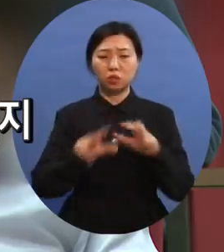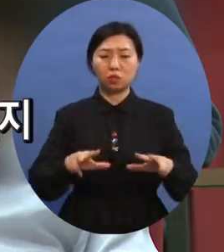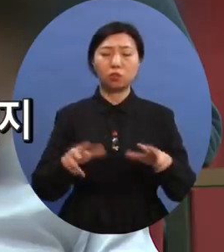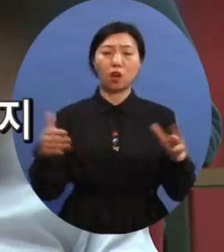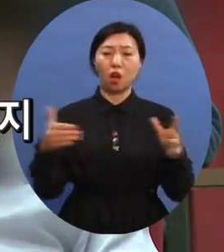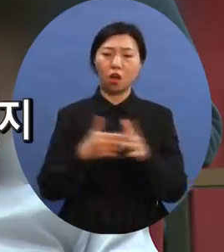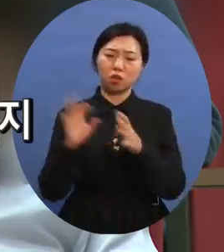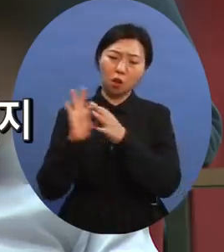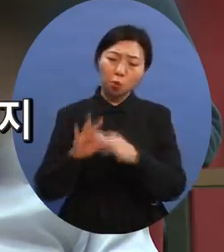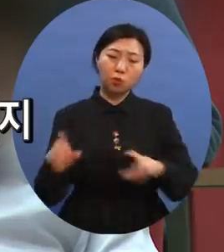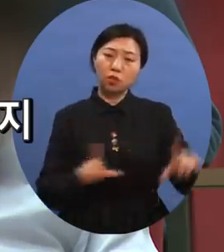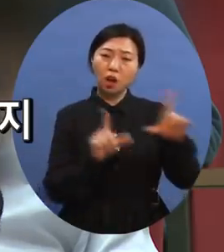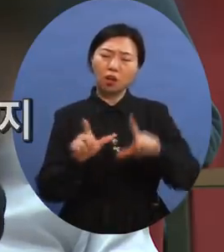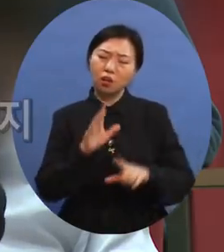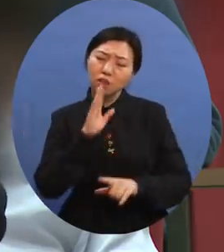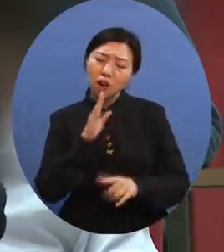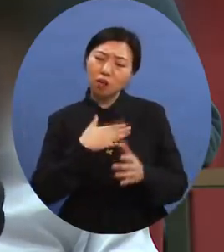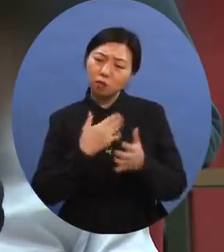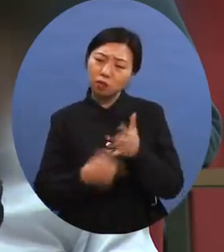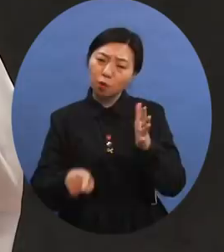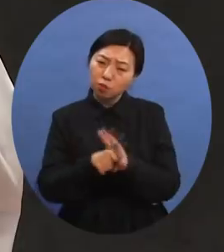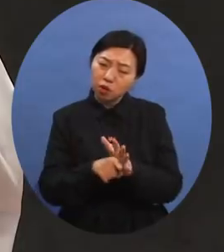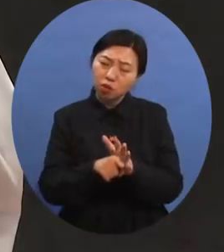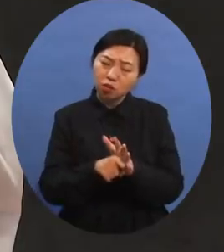위한 일인지 잘 모르겠습니다.